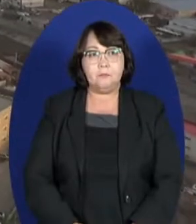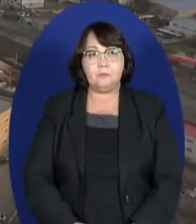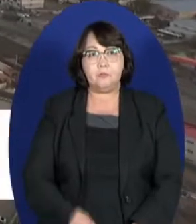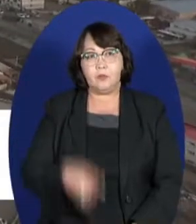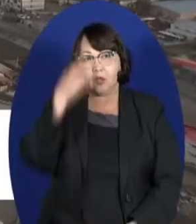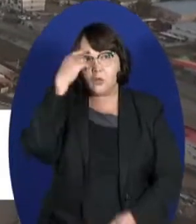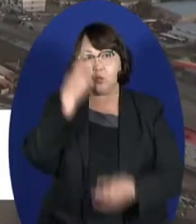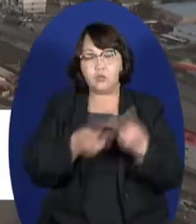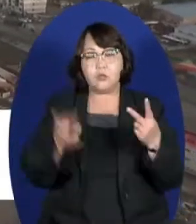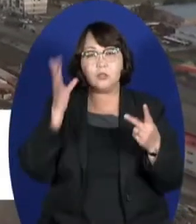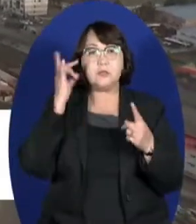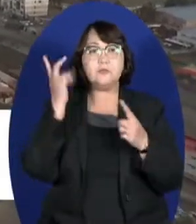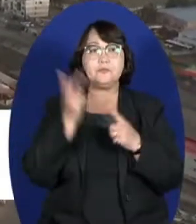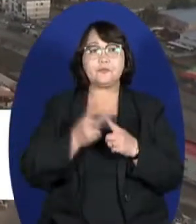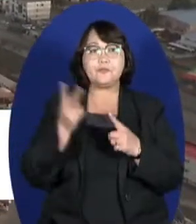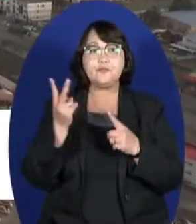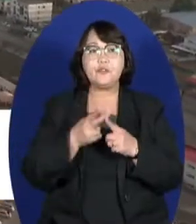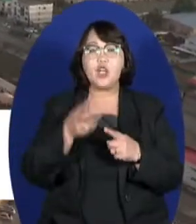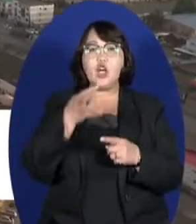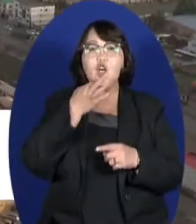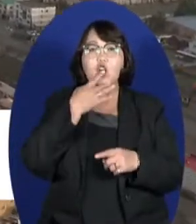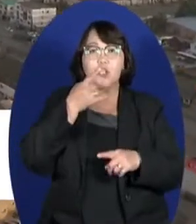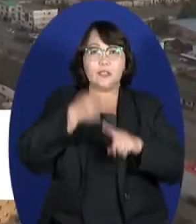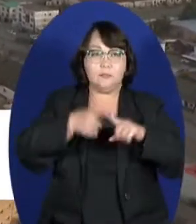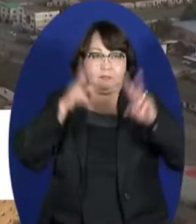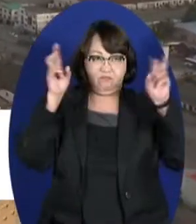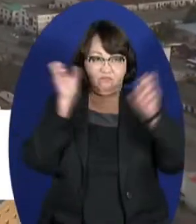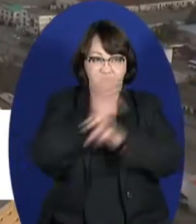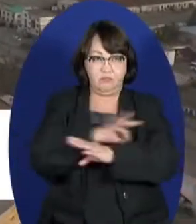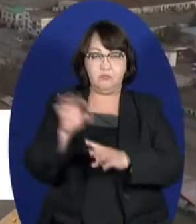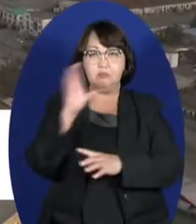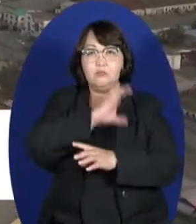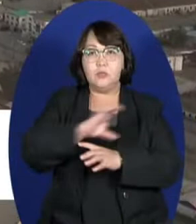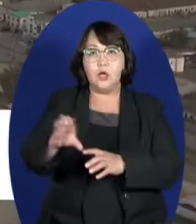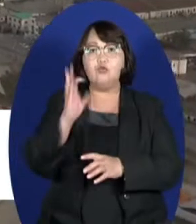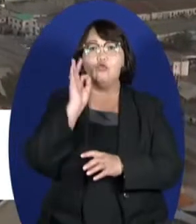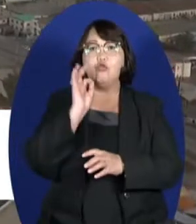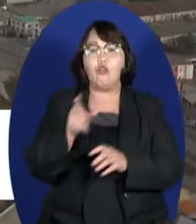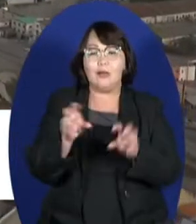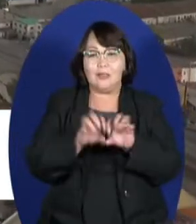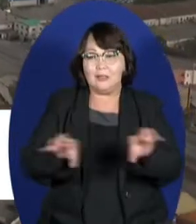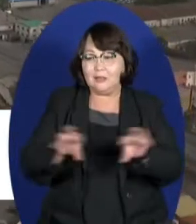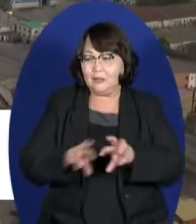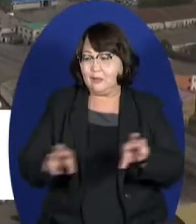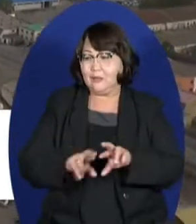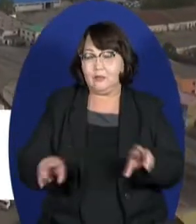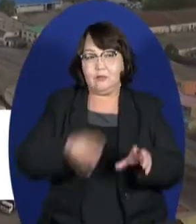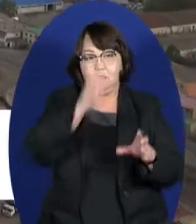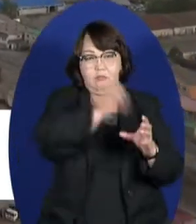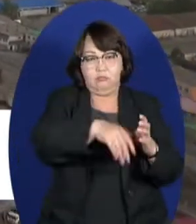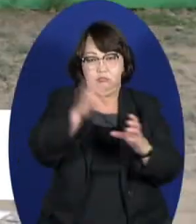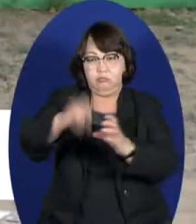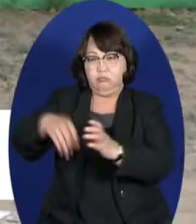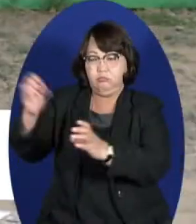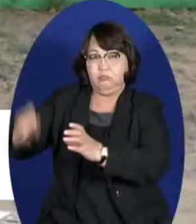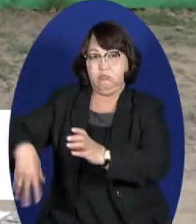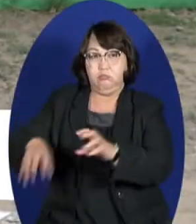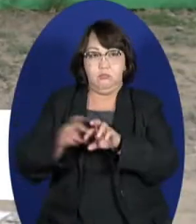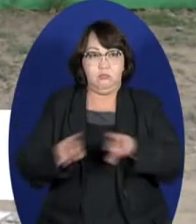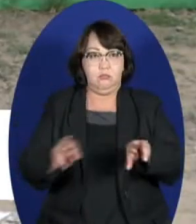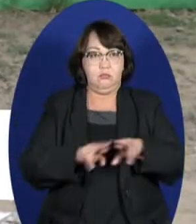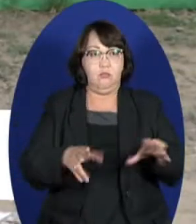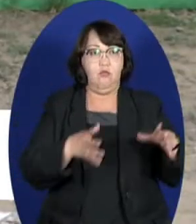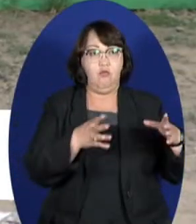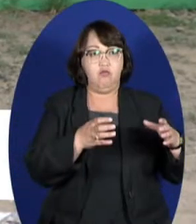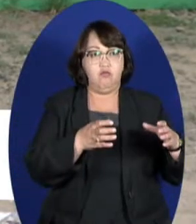Монголын үндэсний олон нийтийн радио телевиз өнг нэм төслийн хүрээнд байгууллагын хогийг ангилан ялгах чиглэлийг 1 сарын өмнө байрлуулсан. Хувансар